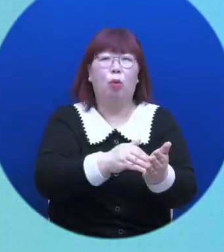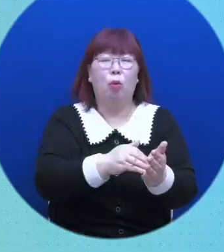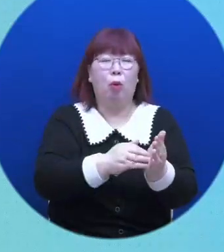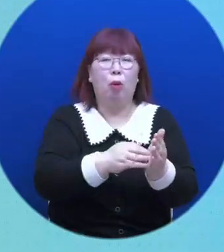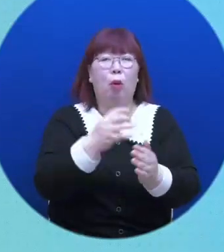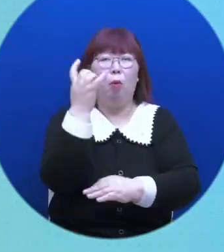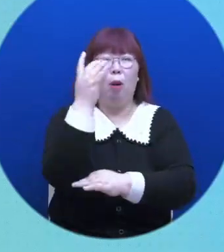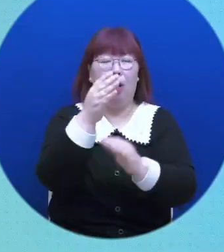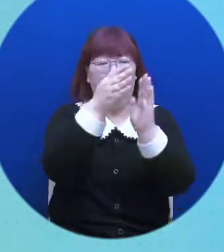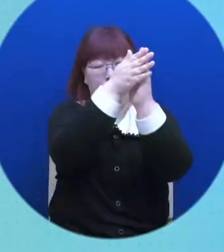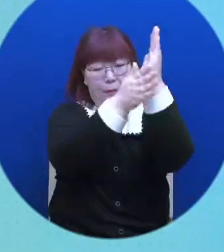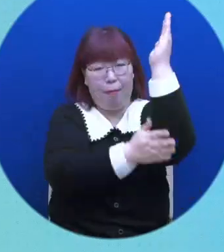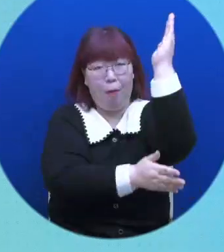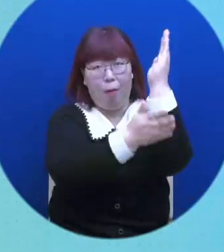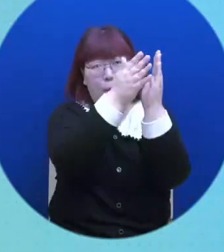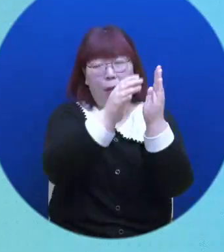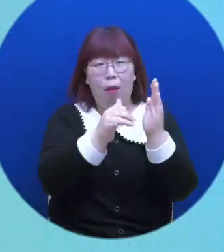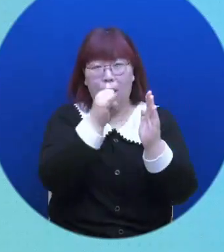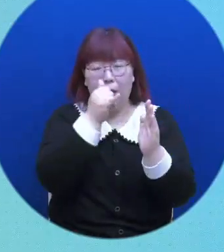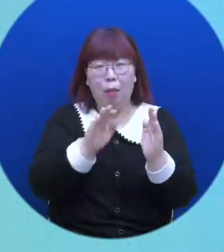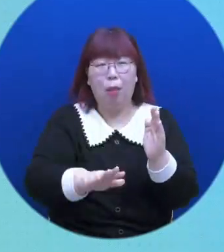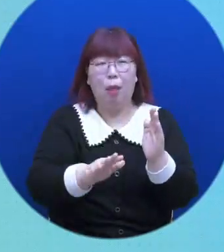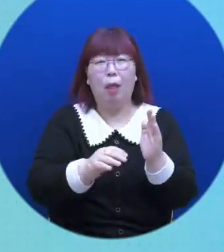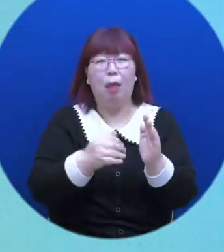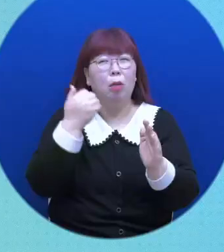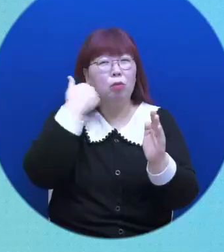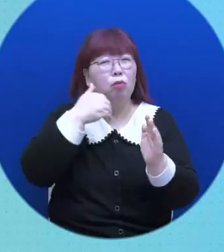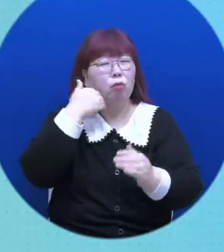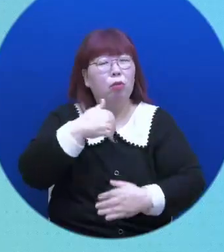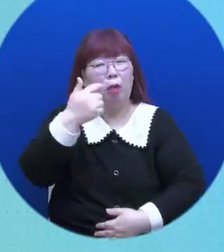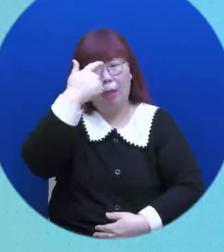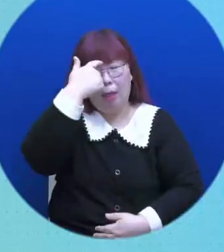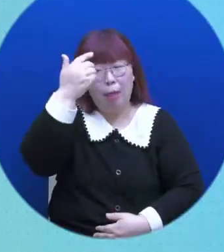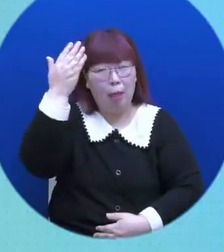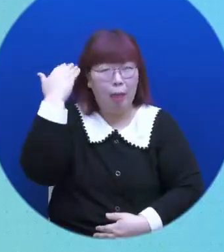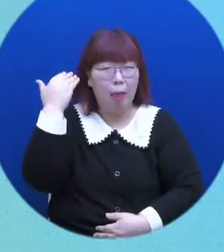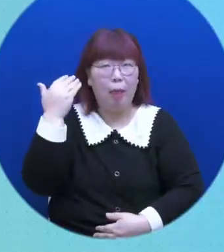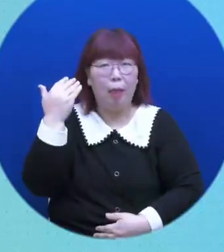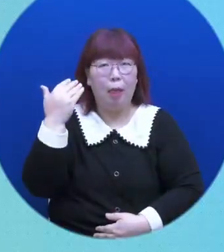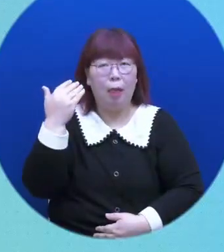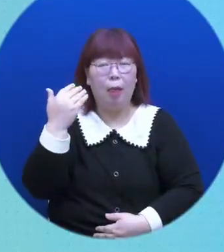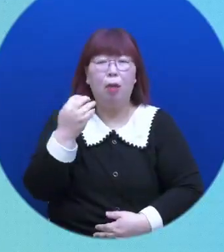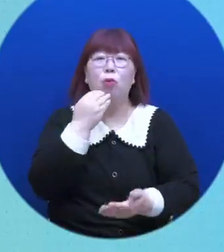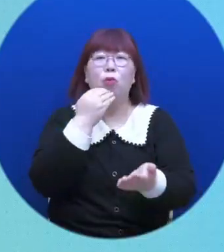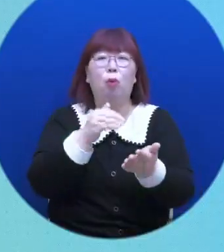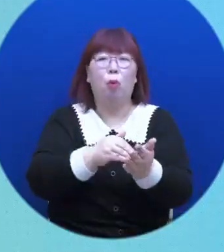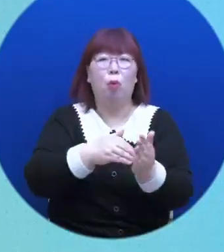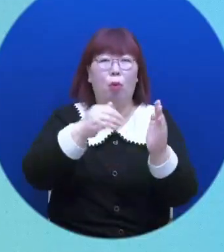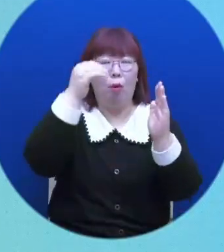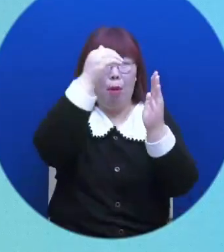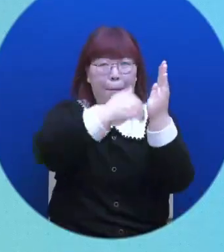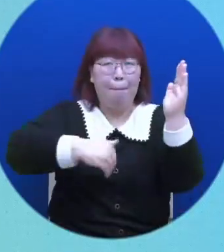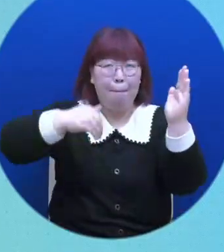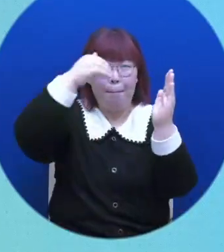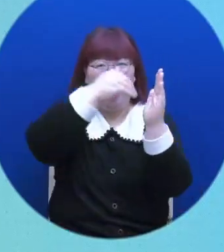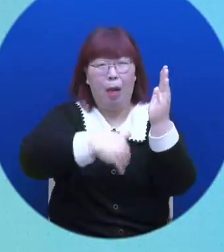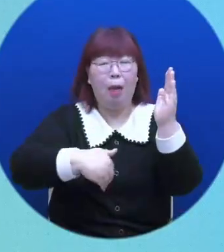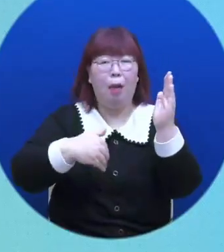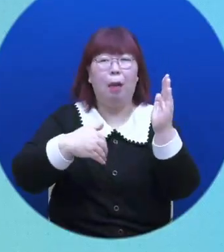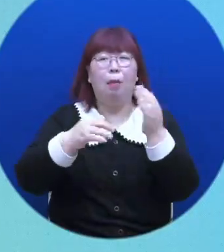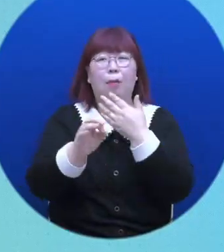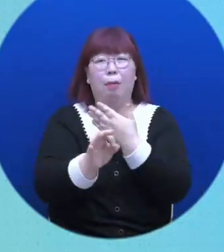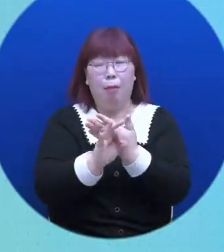이 말은 무엇이죠? 누군가가 지난 날 채석을 함으로 말미암아